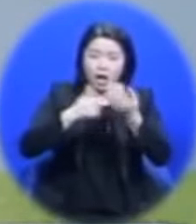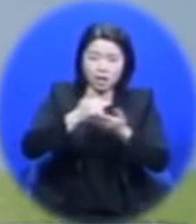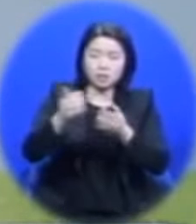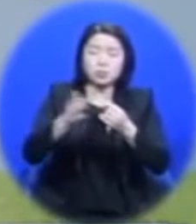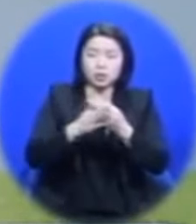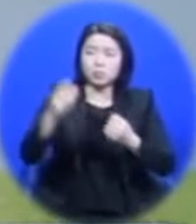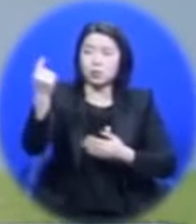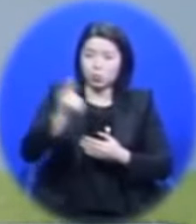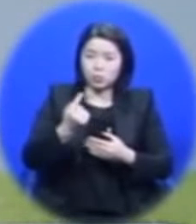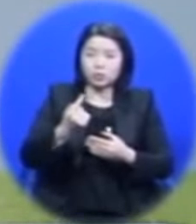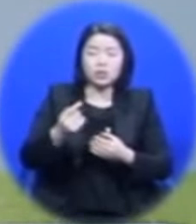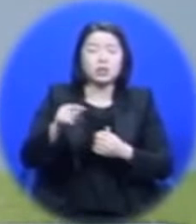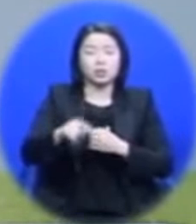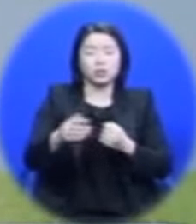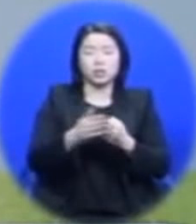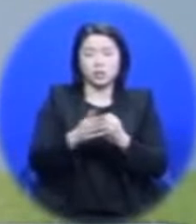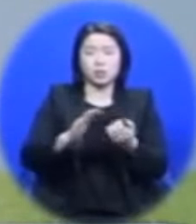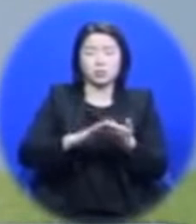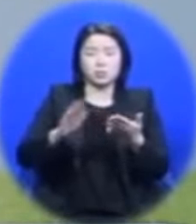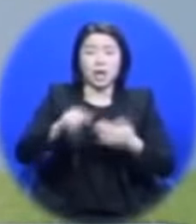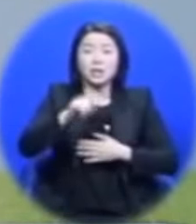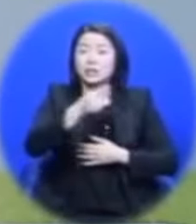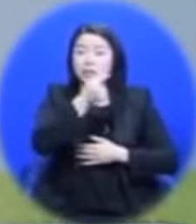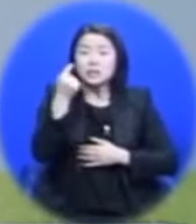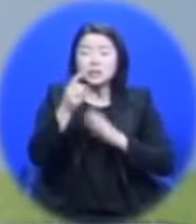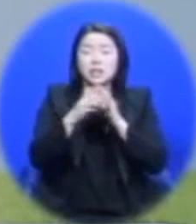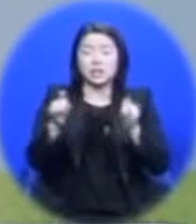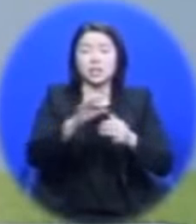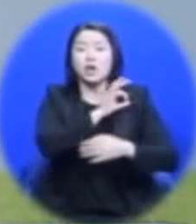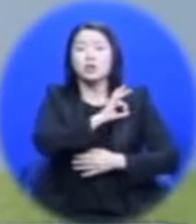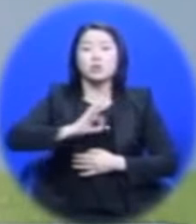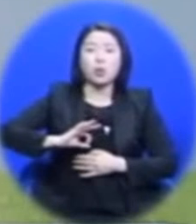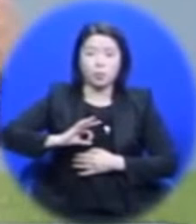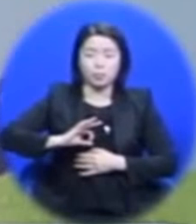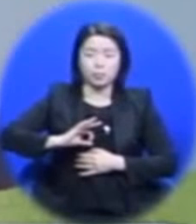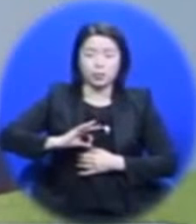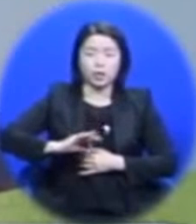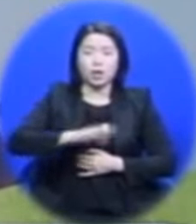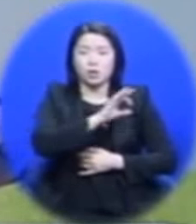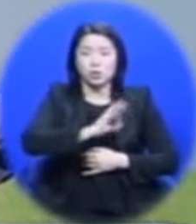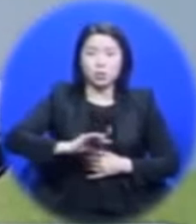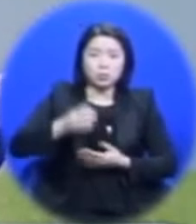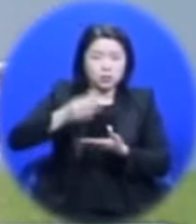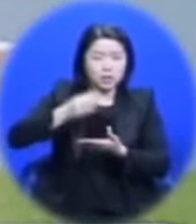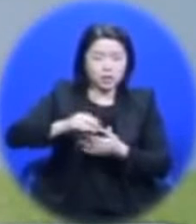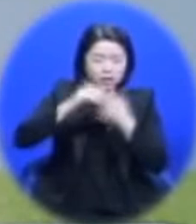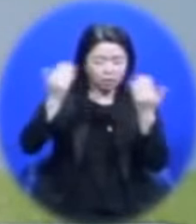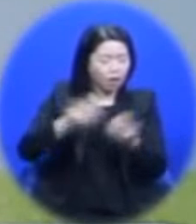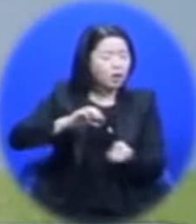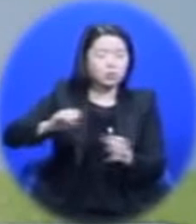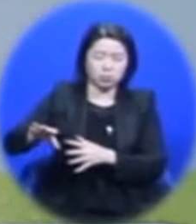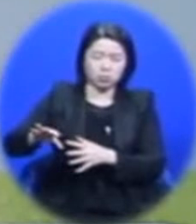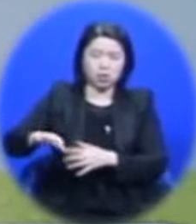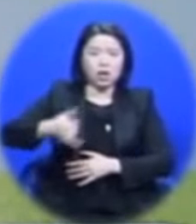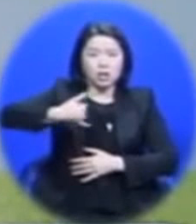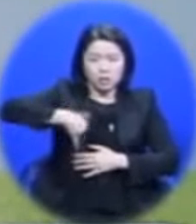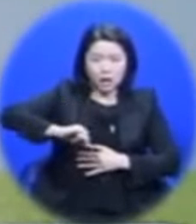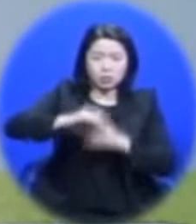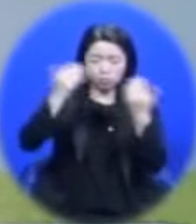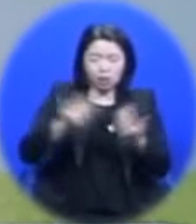때문에. 그 증인이 욥입니다. 욥은 재산 다 잃어버렸어요. 자식도 다